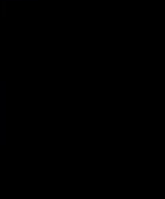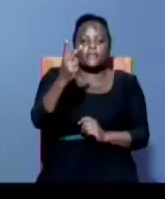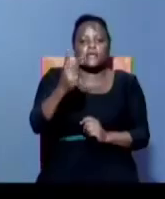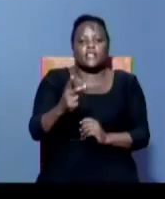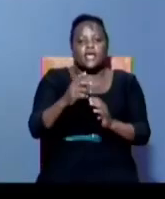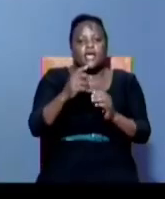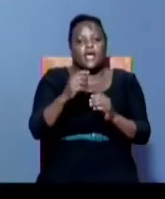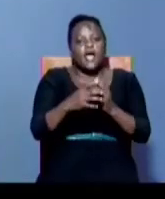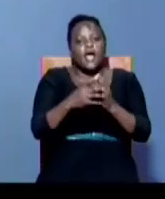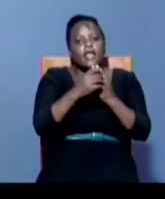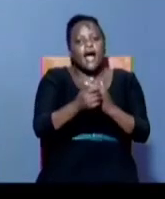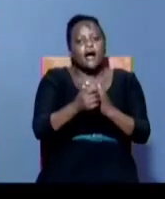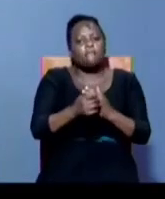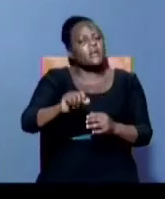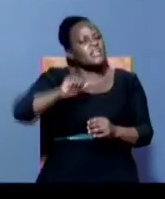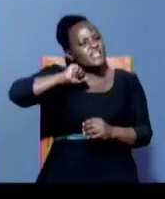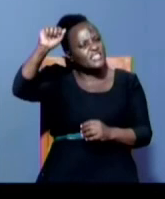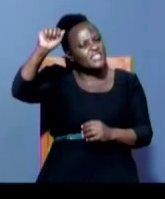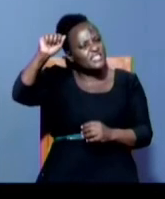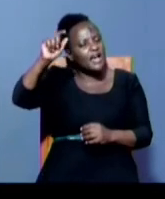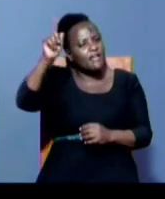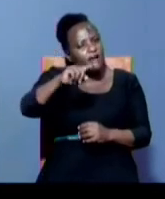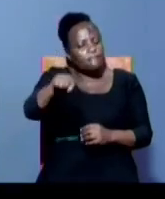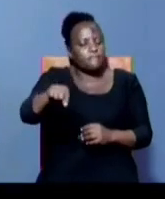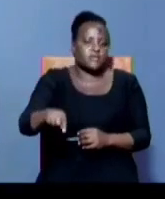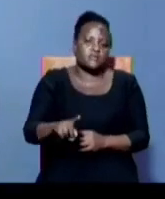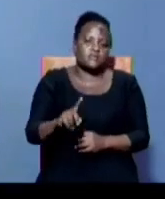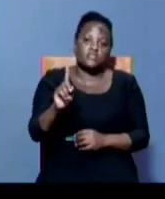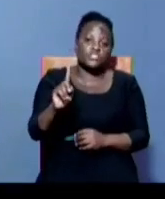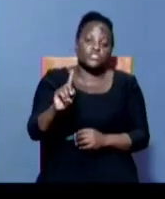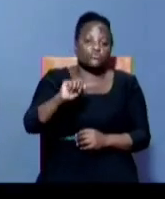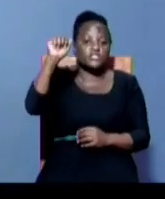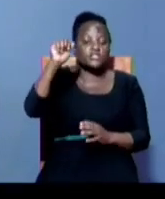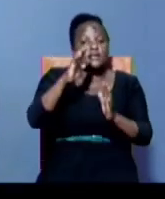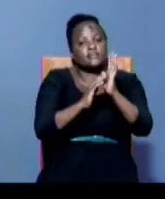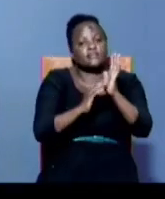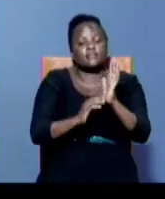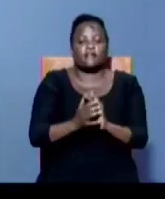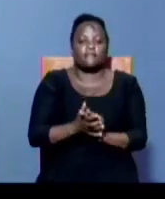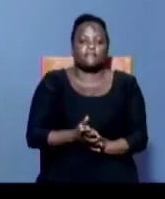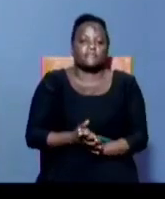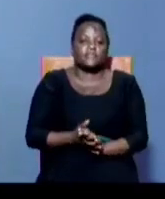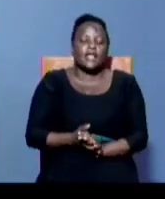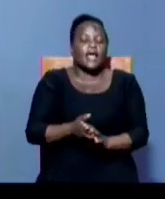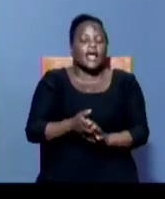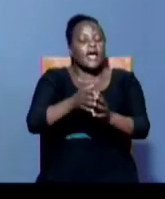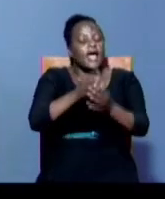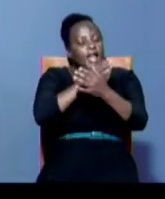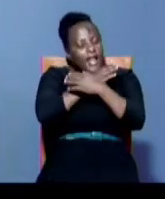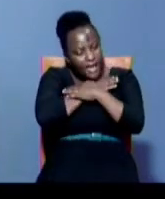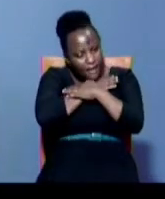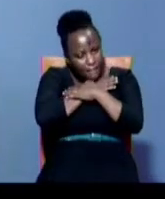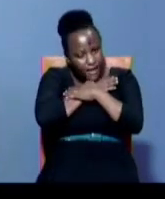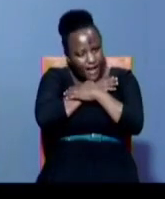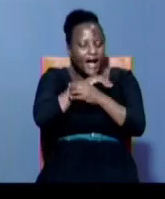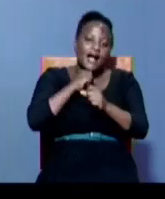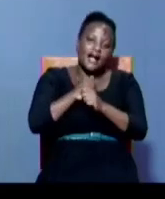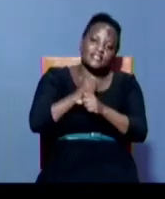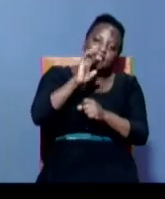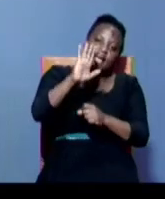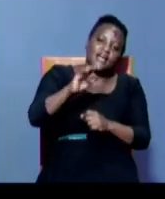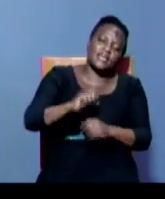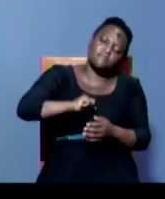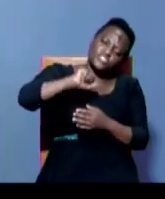inashinda dhambi, na sio imeshinda sheria. Yaani neema, kazi ya neema